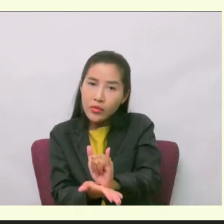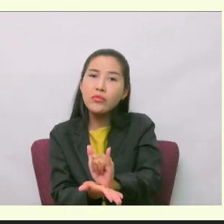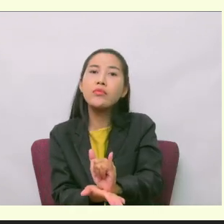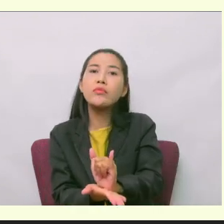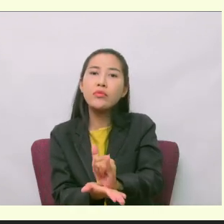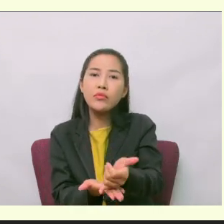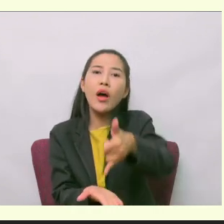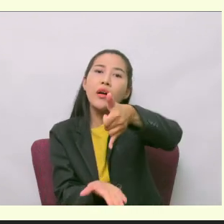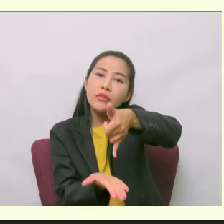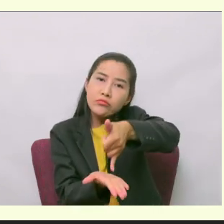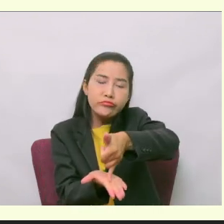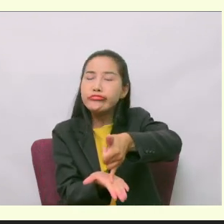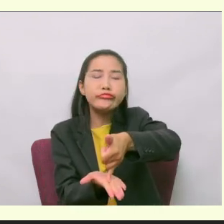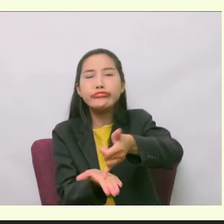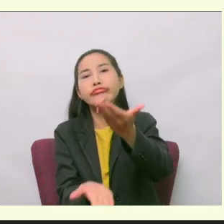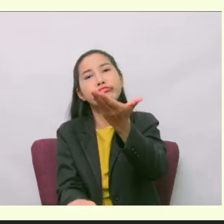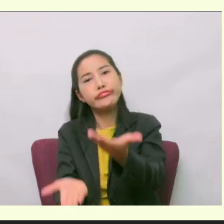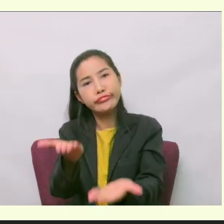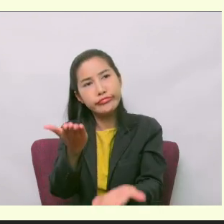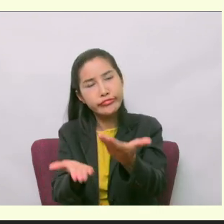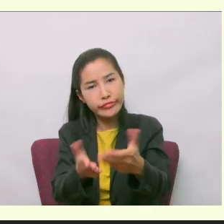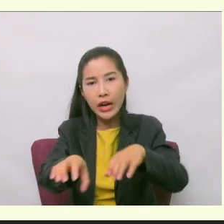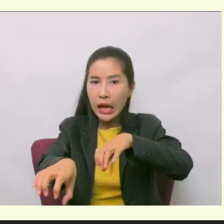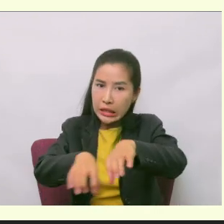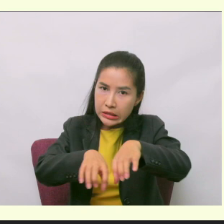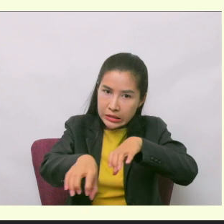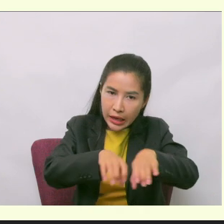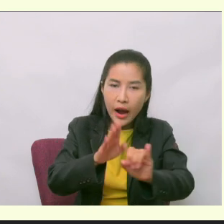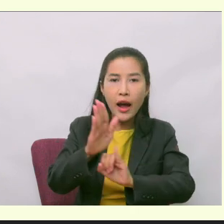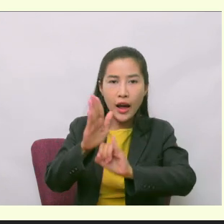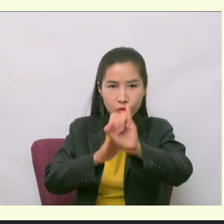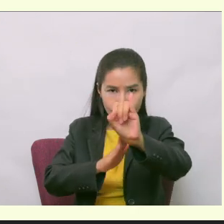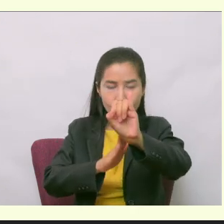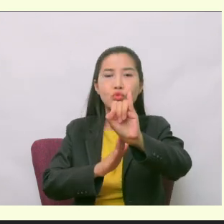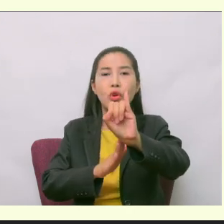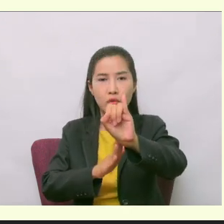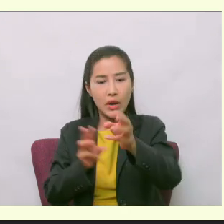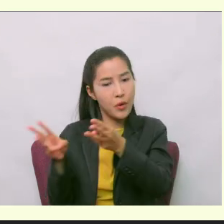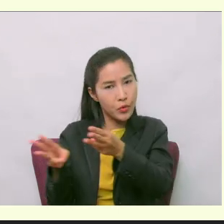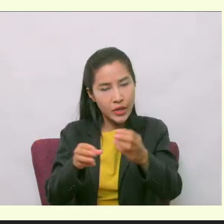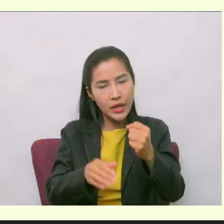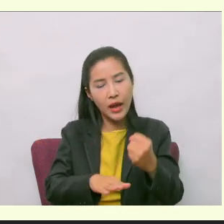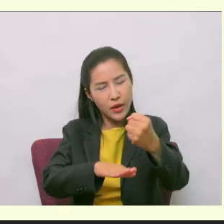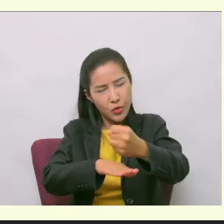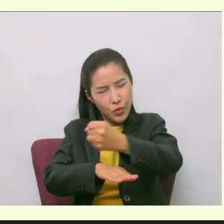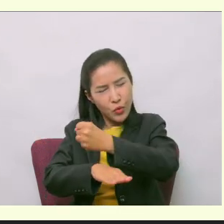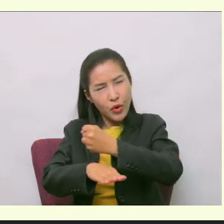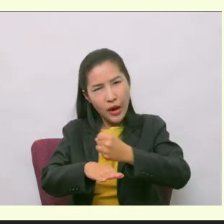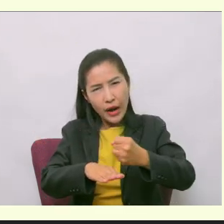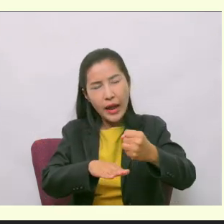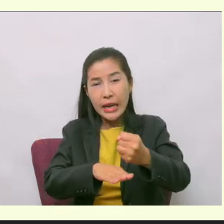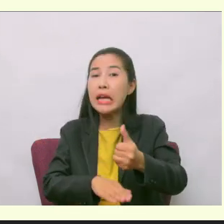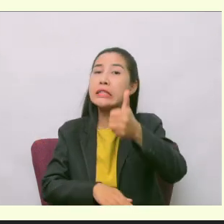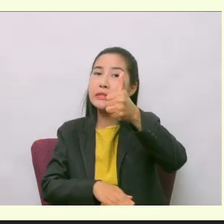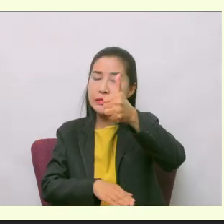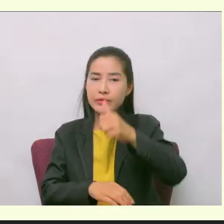ประคบนะคะก็จะชัดเจนขึ้นแล้วเราก็จะประคบได้ดีขึ้นนะคะต่อไปก็จะเป็นในเรื่องของถ้าเกิดว่าเราประคบตามส่วน